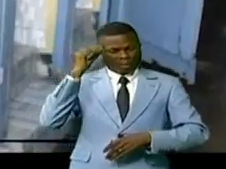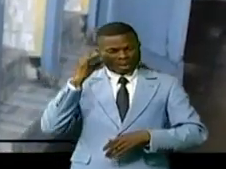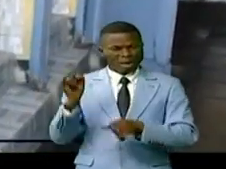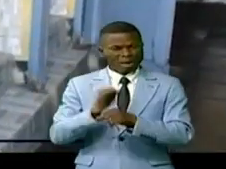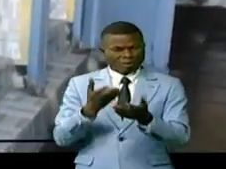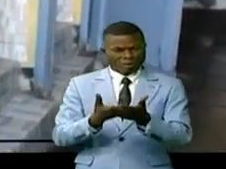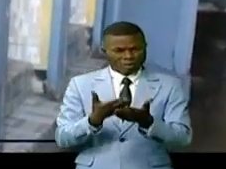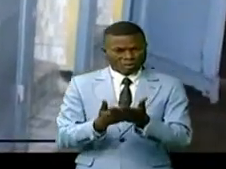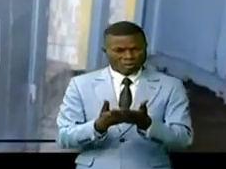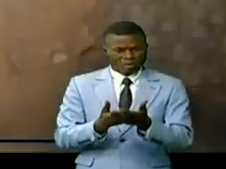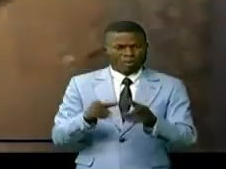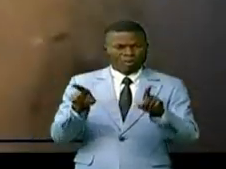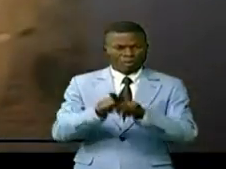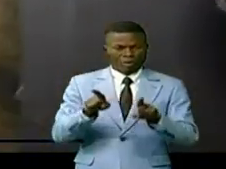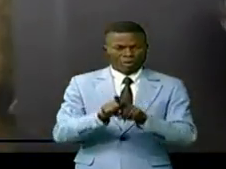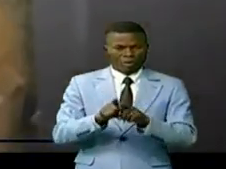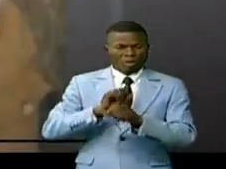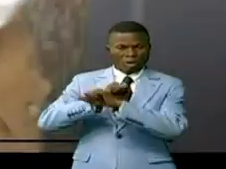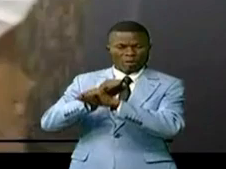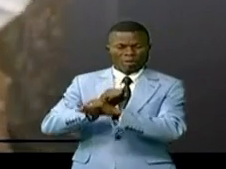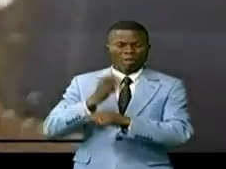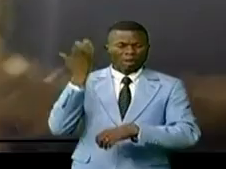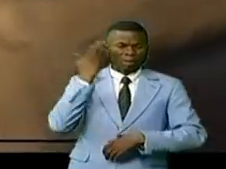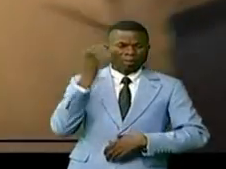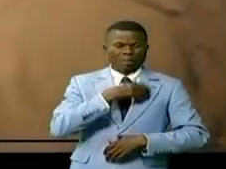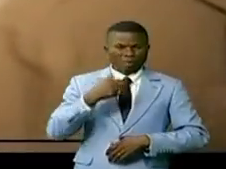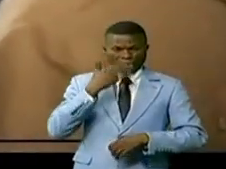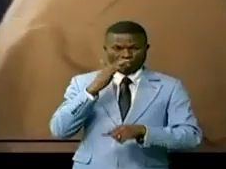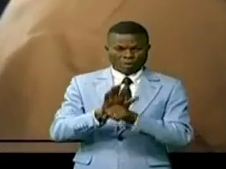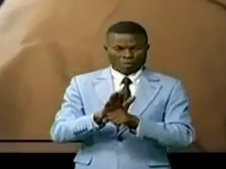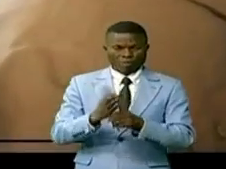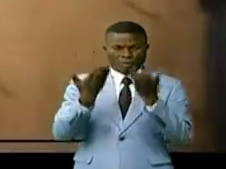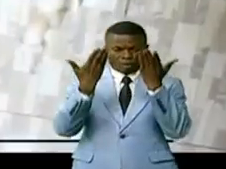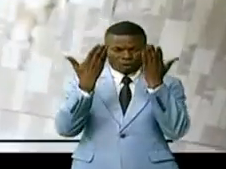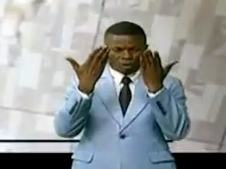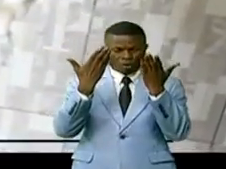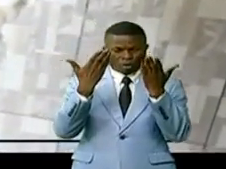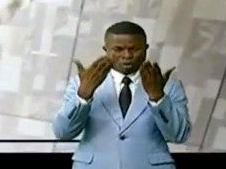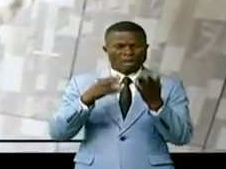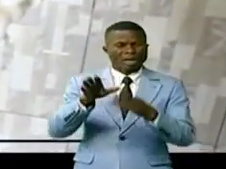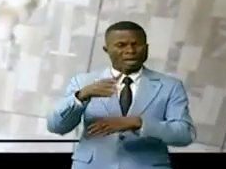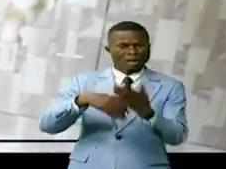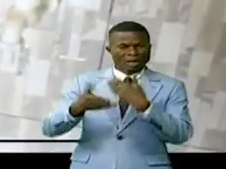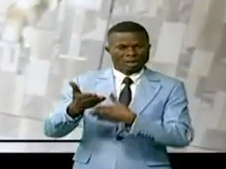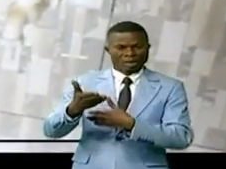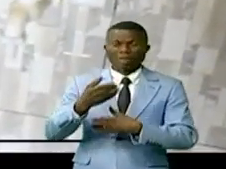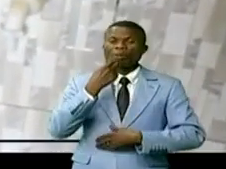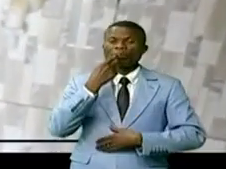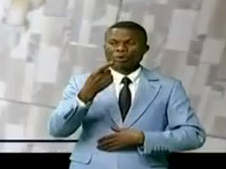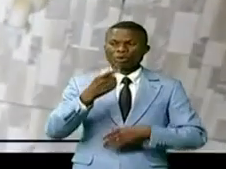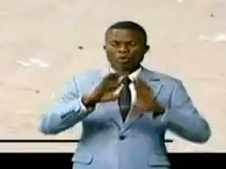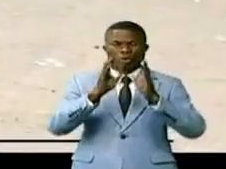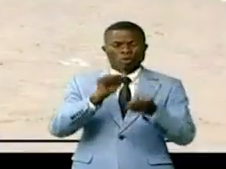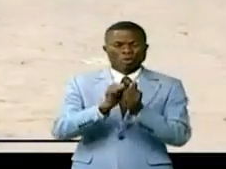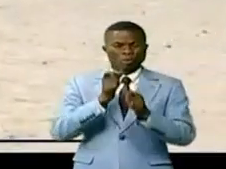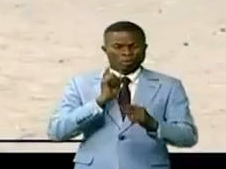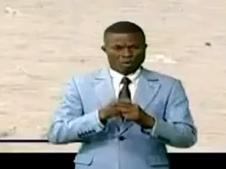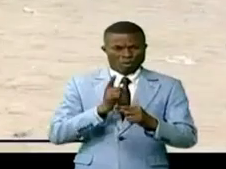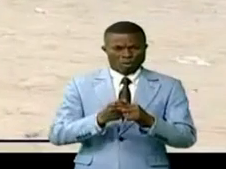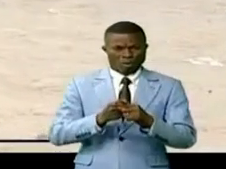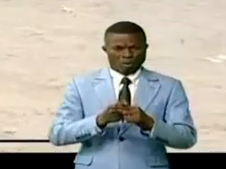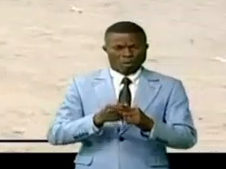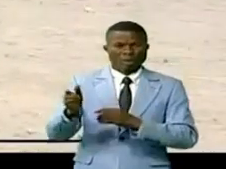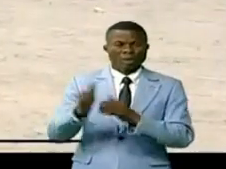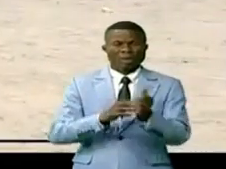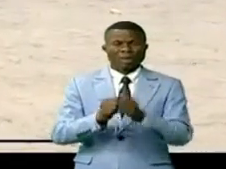ce qui rassure également leurs parents. Ces élèves qui étudient en double vacation ont dit toute leur gratitude à la